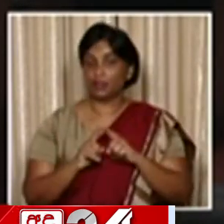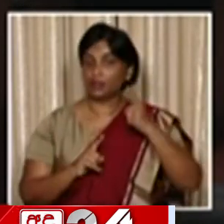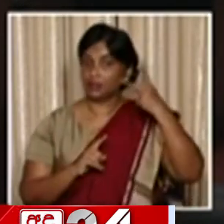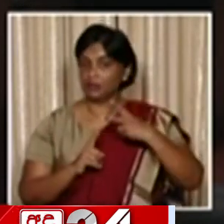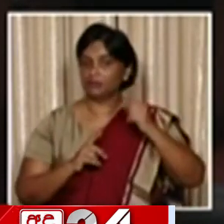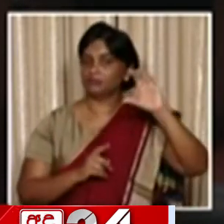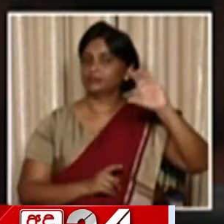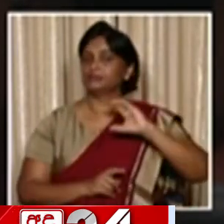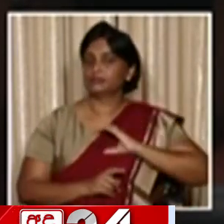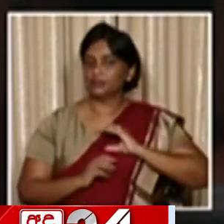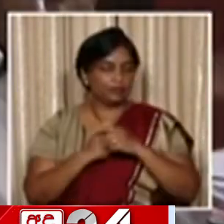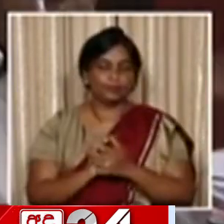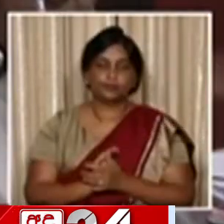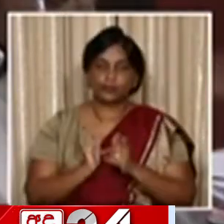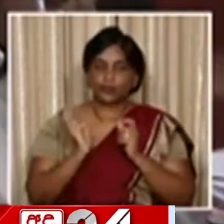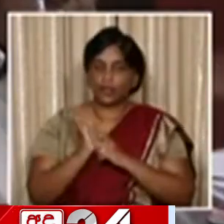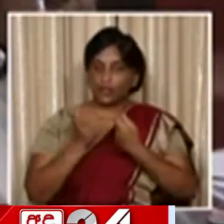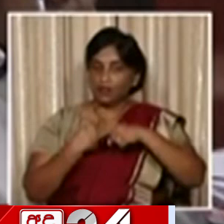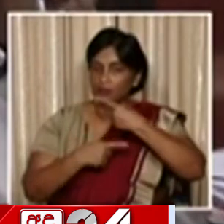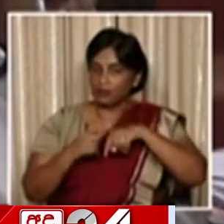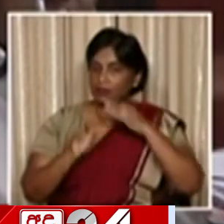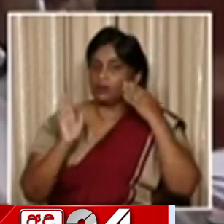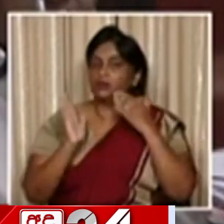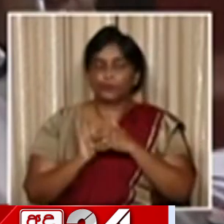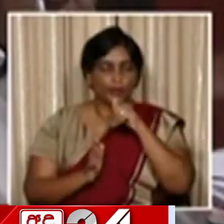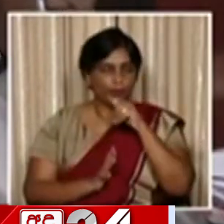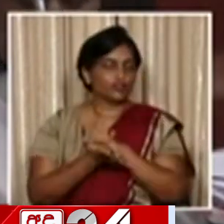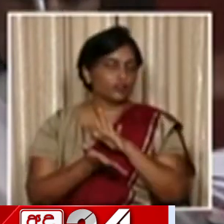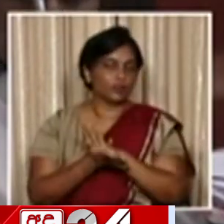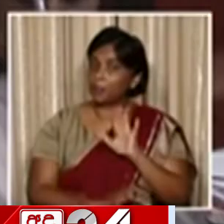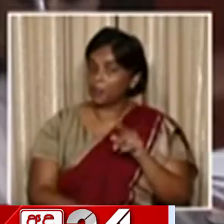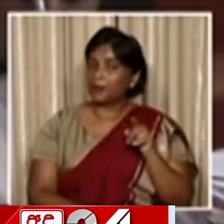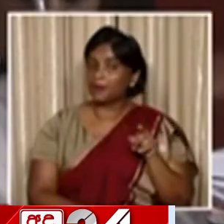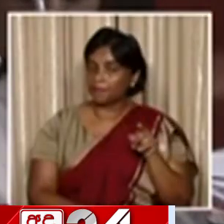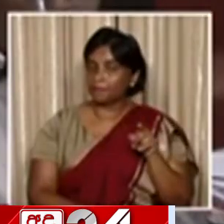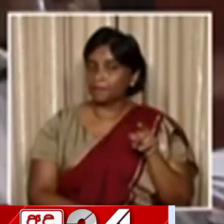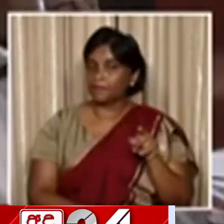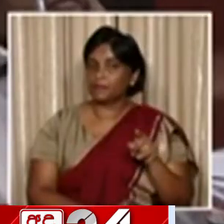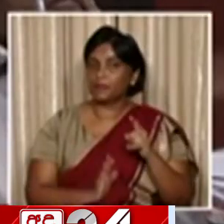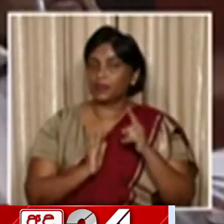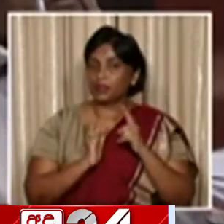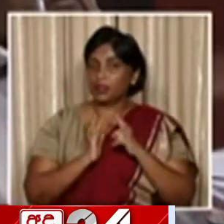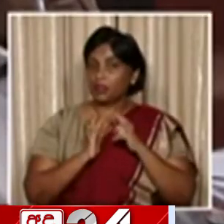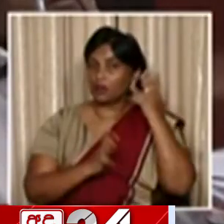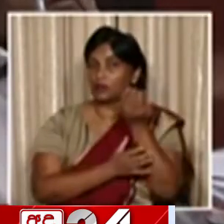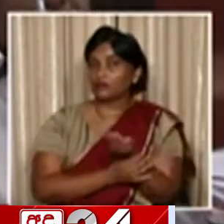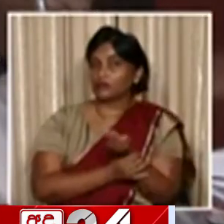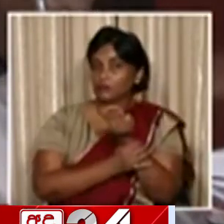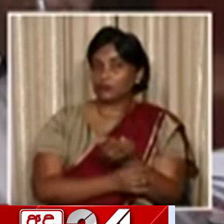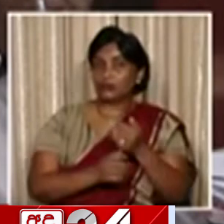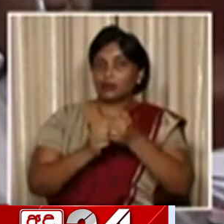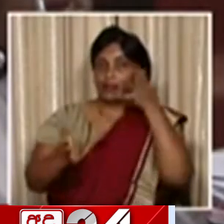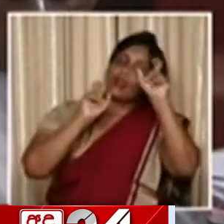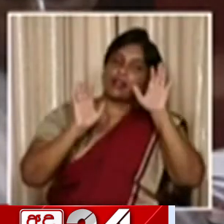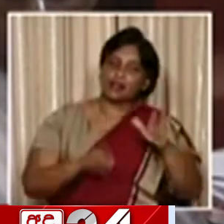වාරිකය ලබා ගැනීමටත් හැකියාව ලැබෙයි ප්‍රතිවේගත කරනක් ගැන ඇත්ත වශයෙන්ම අපි සතුටු වෙනවා හැබැයි මේ ජාත්‍යන්තරයේ හිඟා ගන්න සිද්ධ වුණේ ඔයගොල්ලෝ නඩ